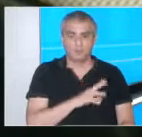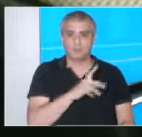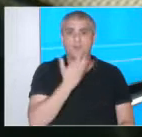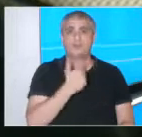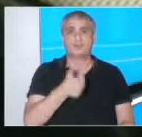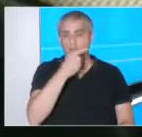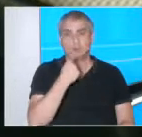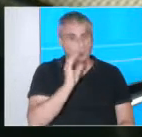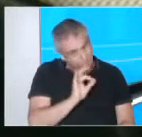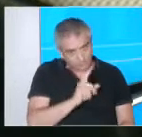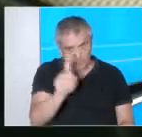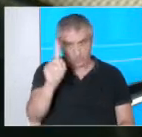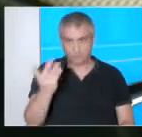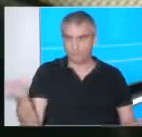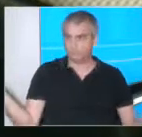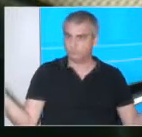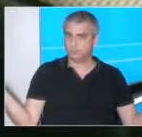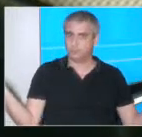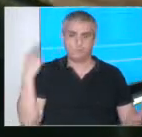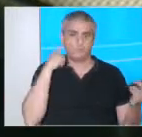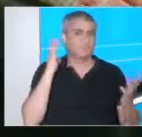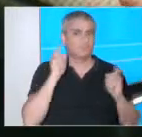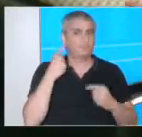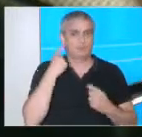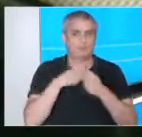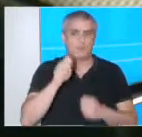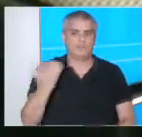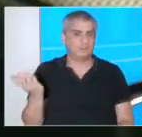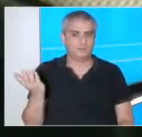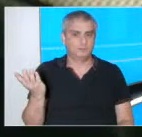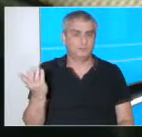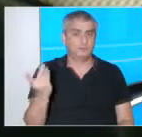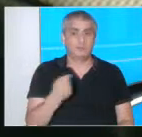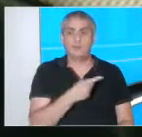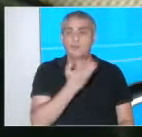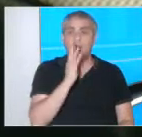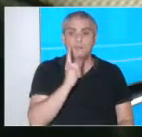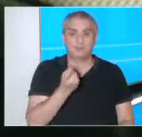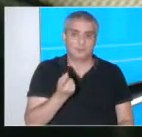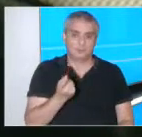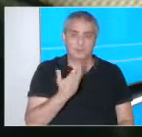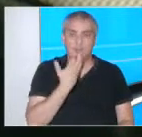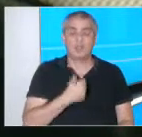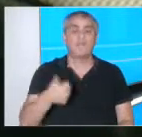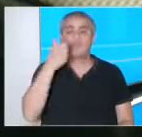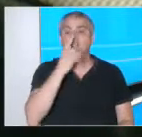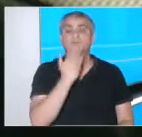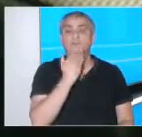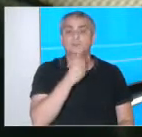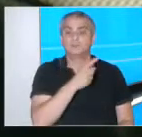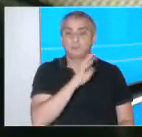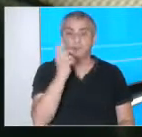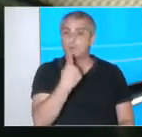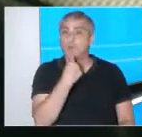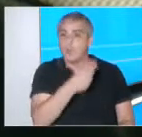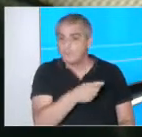הרב ראשי הזה אומר לו, בסדר? לא. הוא שומע, מה הוא צריך לשמוע את החברי כנסת? זה פעולה של הרבנות, הוא אומר שאתה... מה הוא צריך? הרב הראשי לישראל, אם הוא